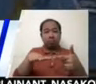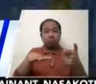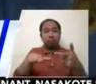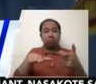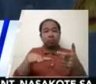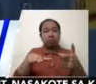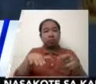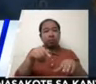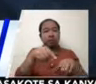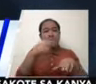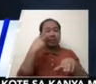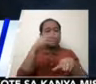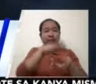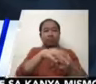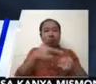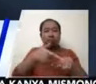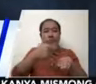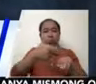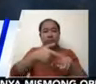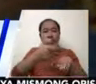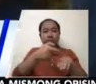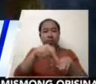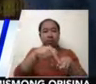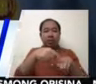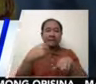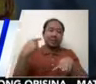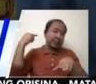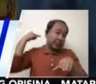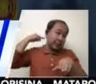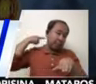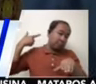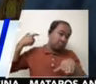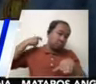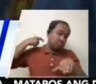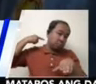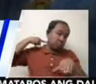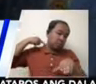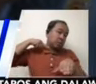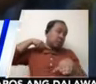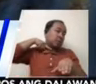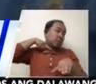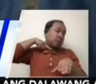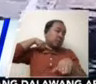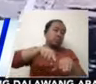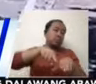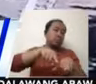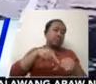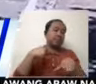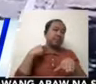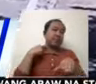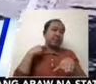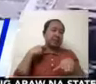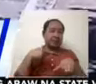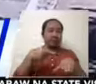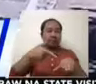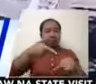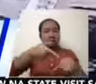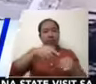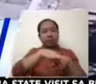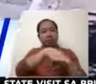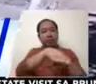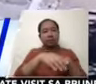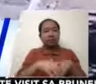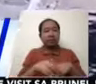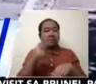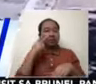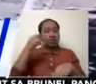tumagas po dito sa yung driver side dito. And then lumabas po dito sa lane niya. Ang naturang CCTV